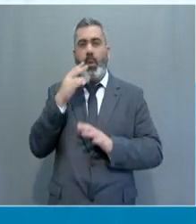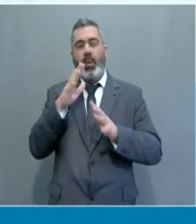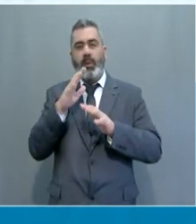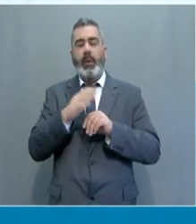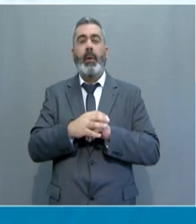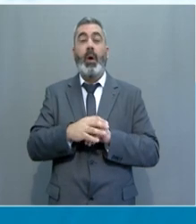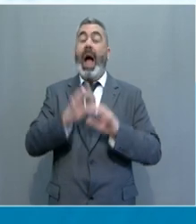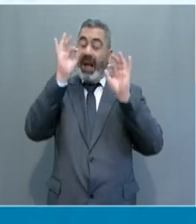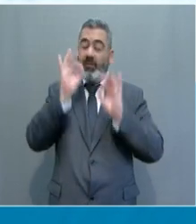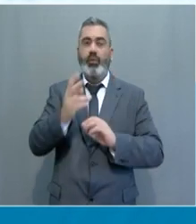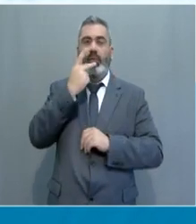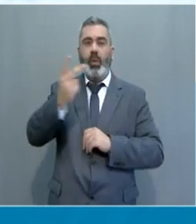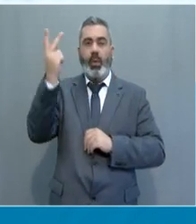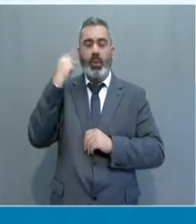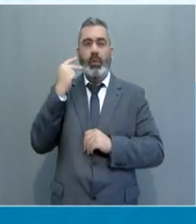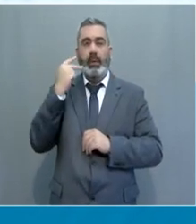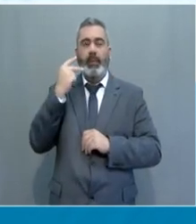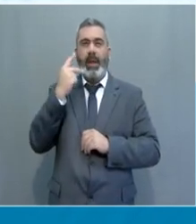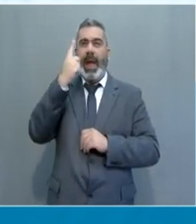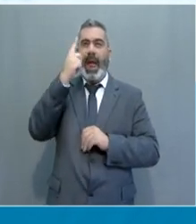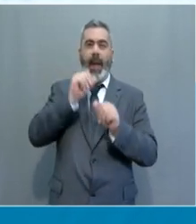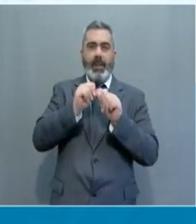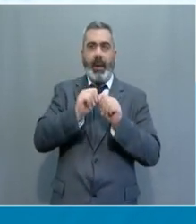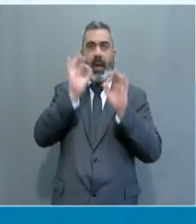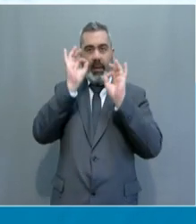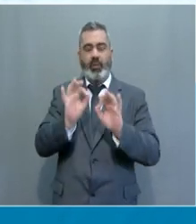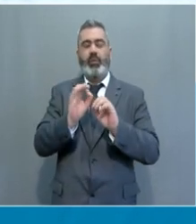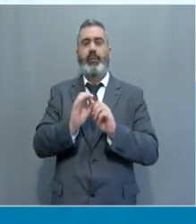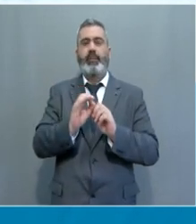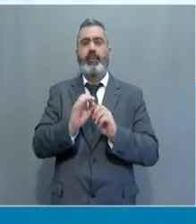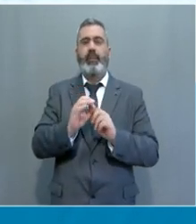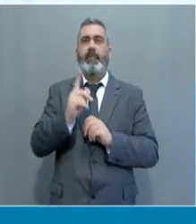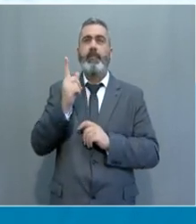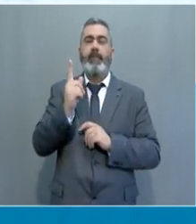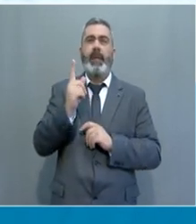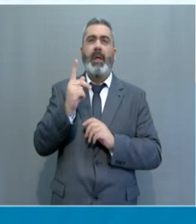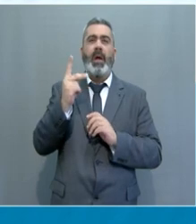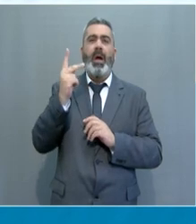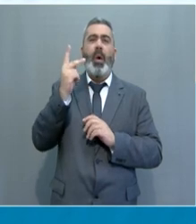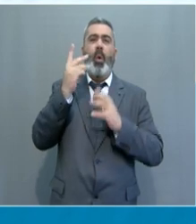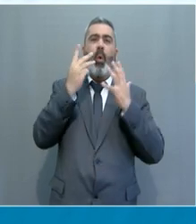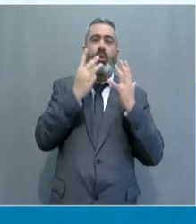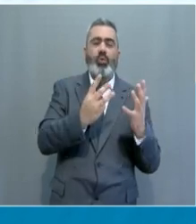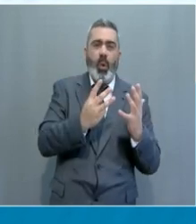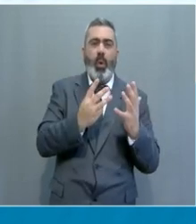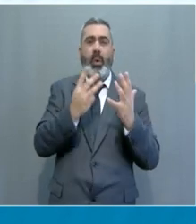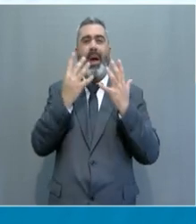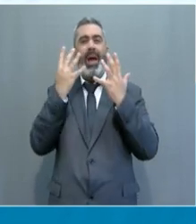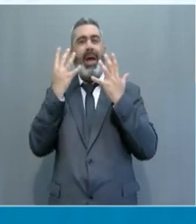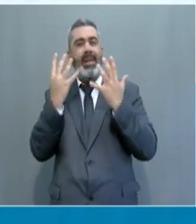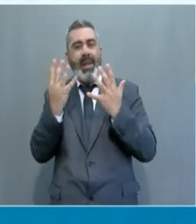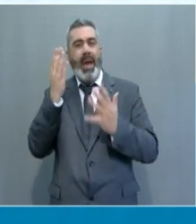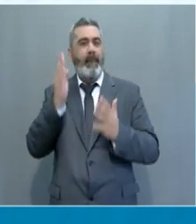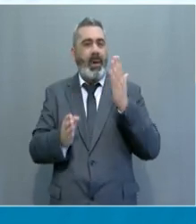2 χρόνια ακριβώς, 2 χρόνια και 1 μήνα για την ακρίβεια, αν δεν κάνω λάθος ήταν ή 8 ή 9 Μαρτίου,